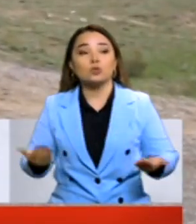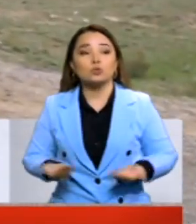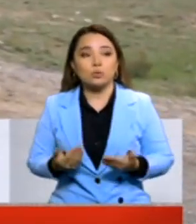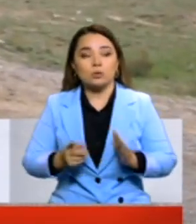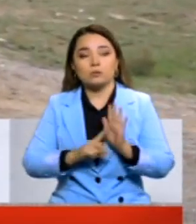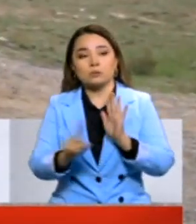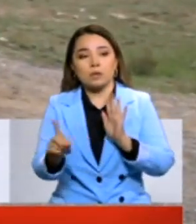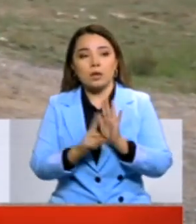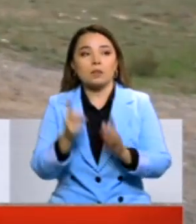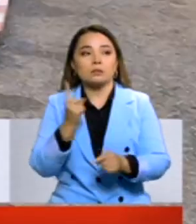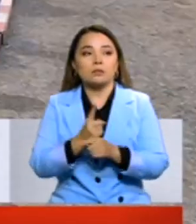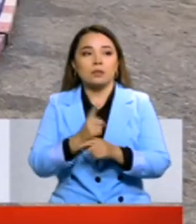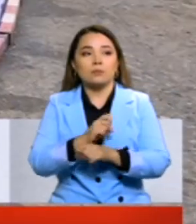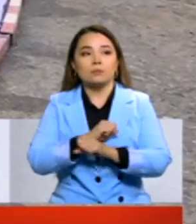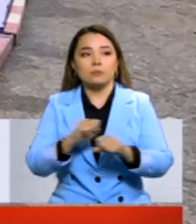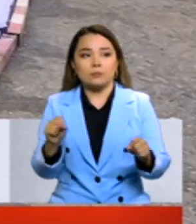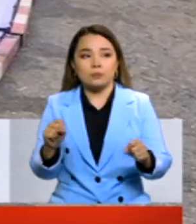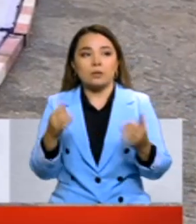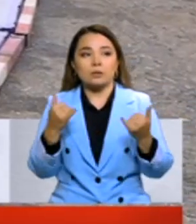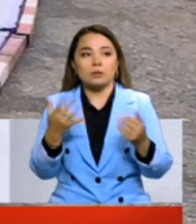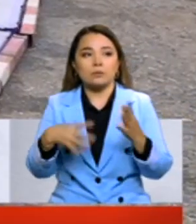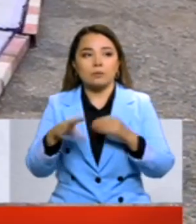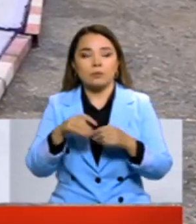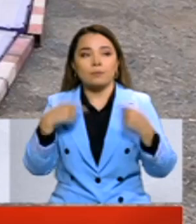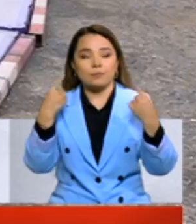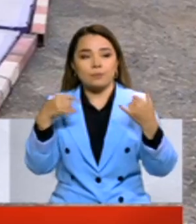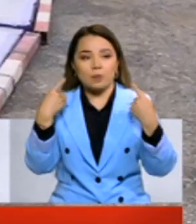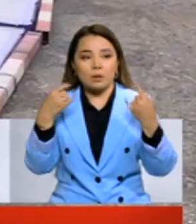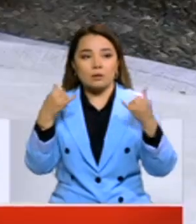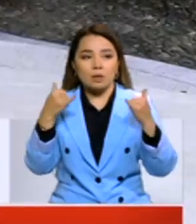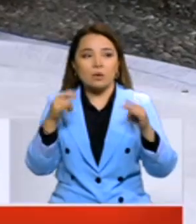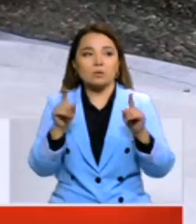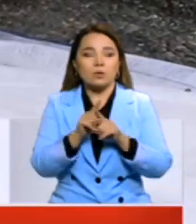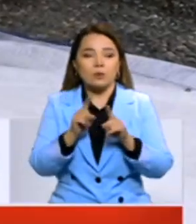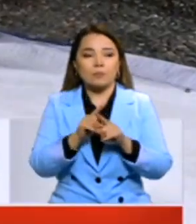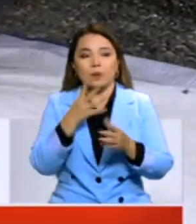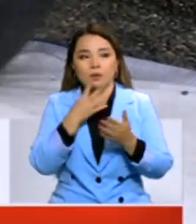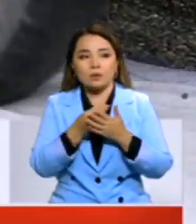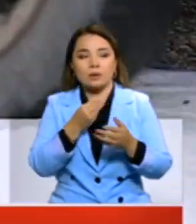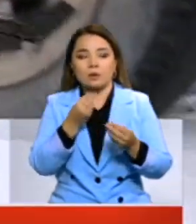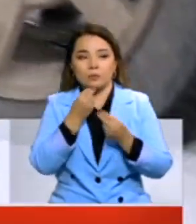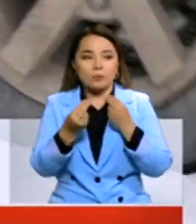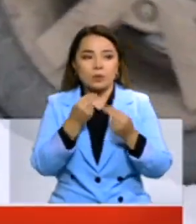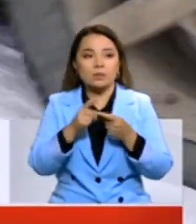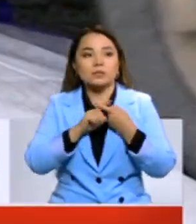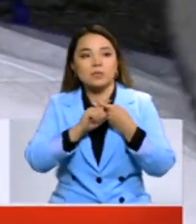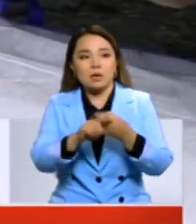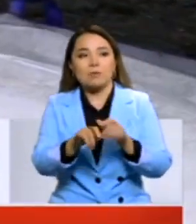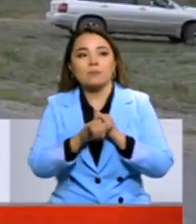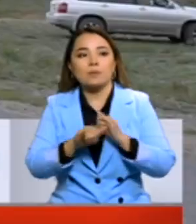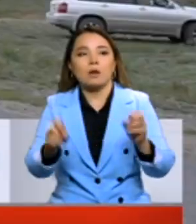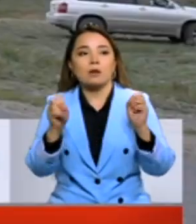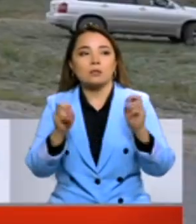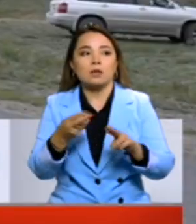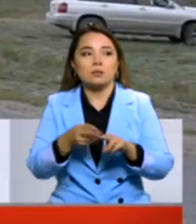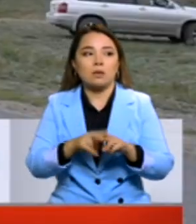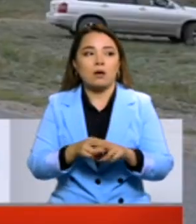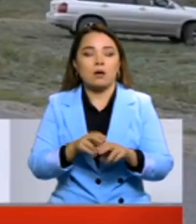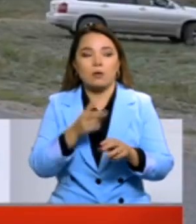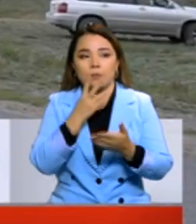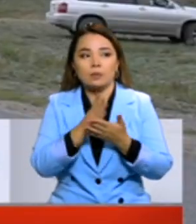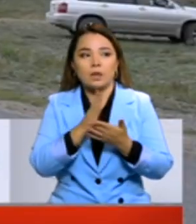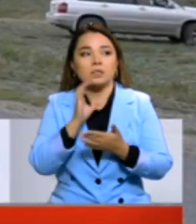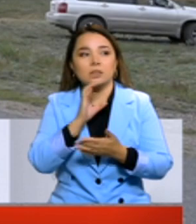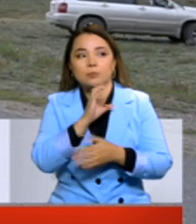кіріп шығуға мүлдем тыйым салынды. Өйткені мал еті мен жүні ластанған тағаммен ауызсудан жұғатын індет тез таралады. Әрі өте қауіпті.